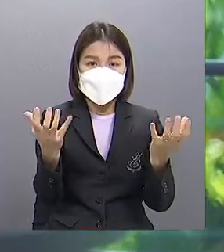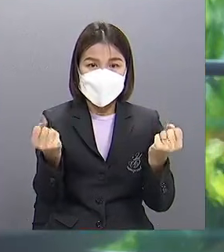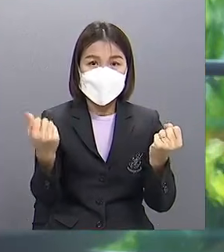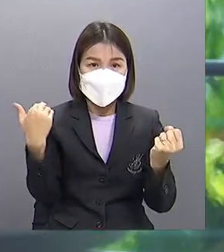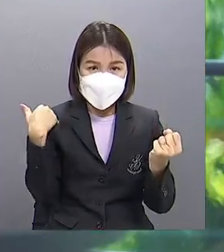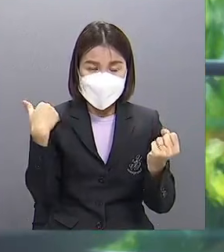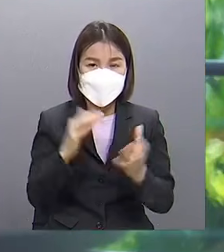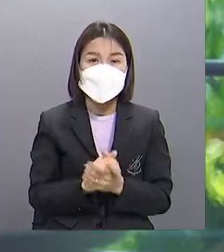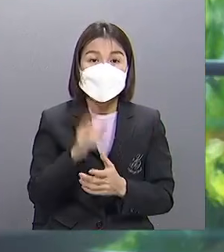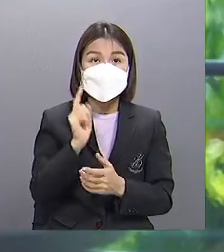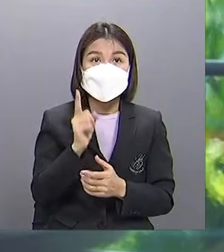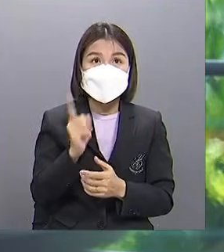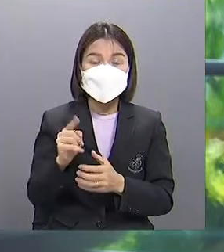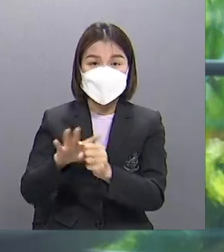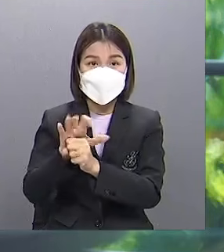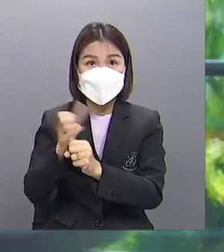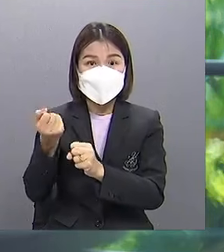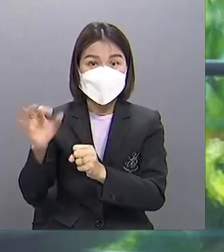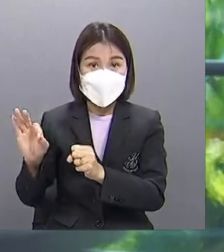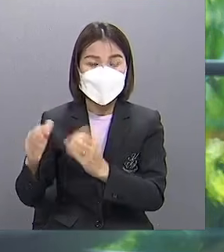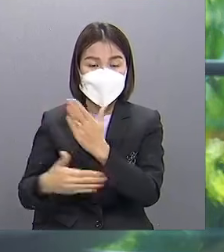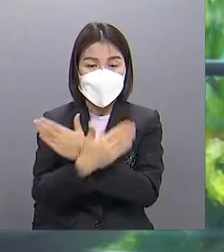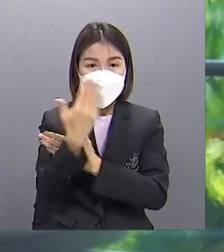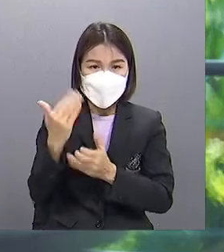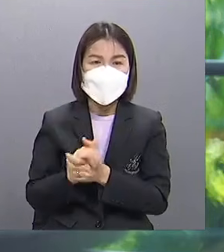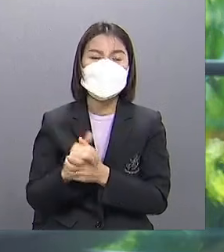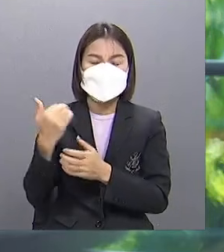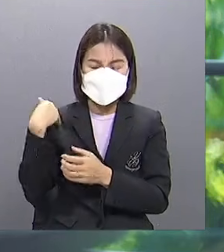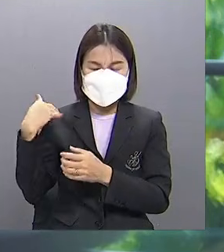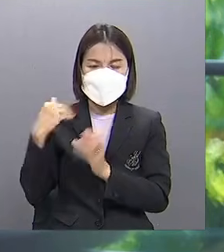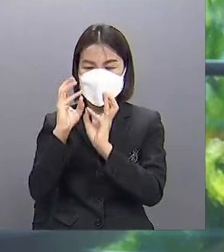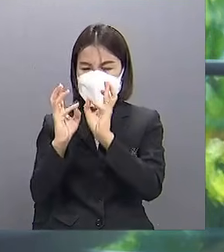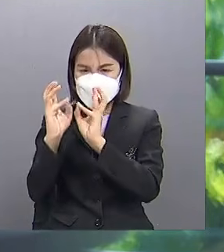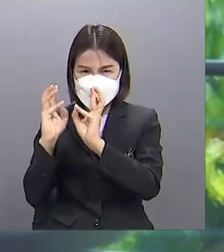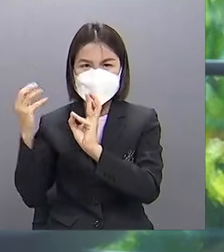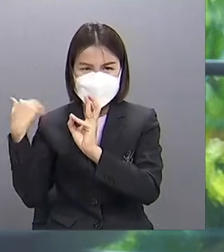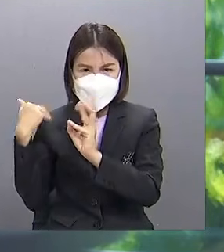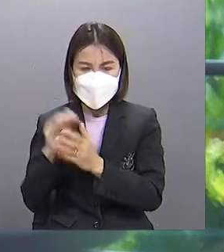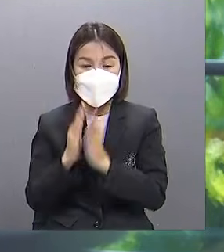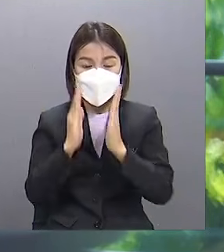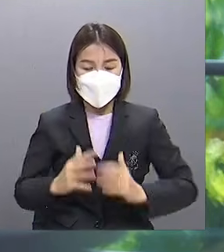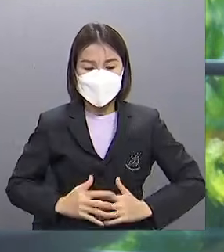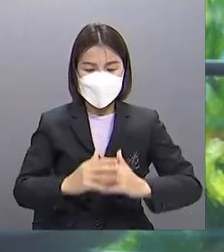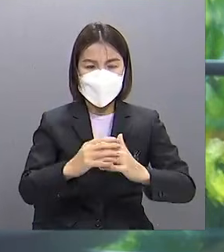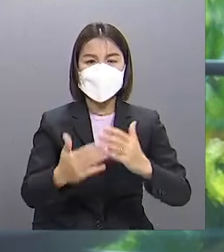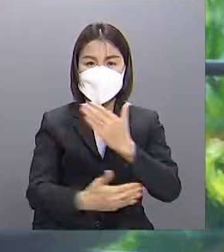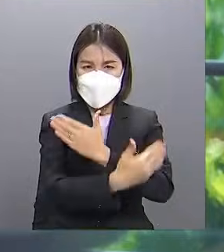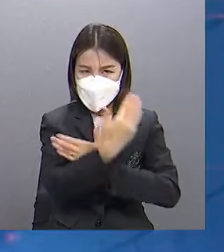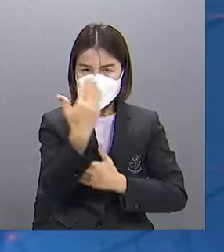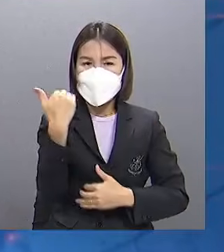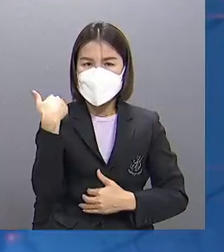กว่าในประชากรทั่วๆไปค่อนข้างจะเยอะนะครับดังนั้นในคนท้องก็จะมีความเสี่ยง2อย่างด้วยกันเลยก็คือการท้องของเรานี่แหละอันที่